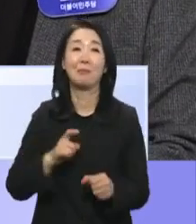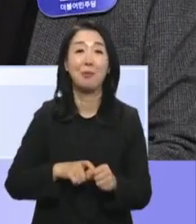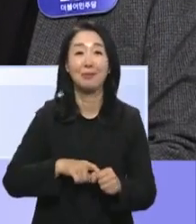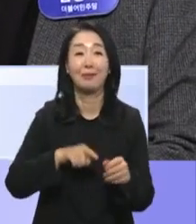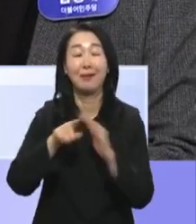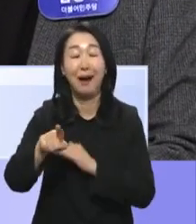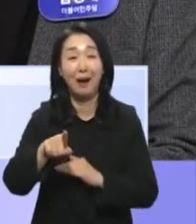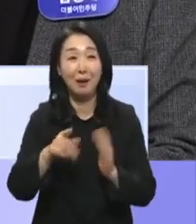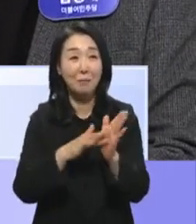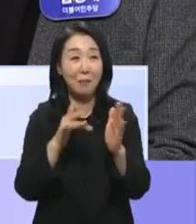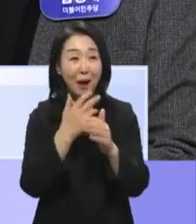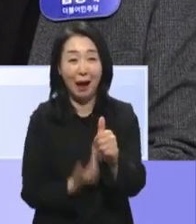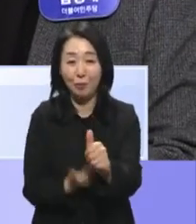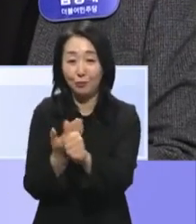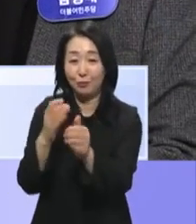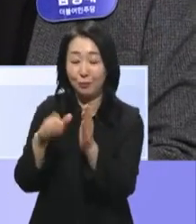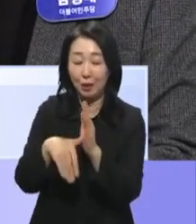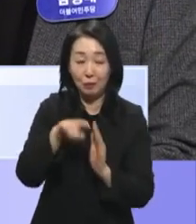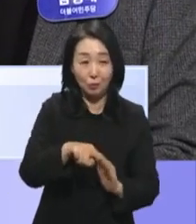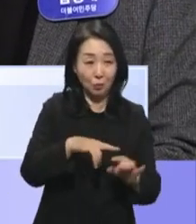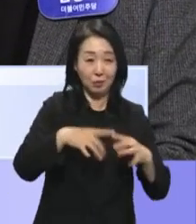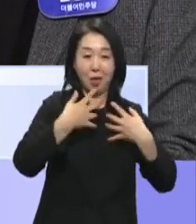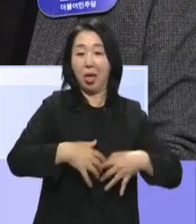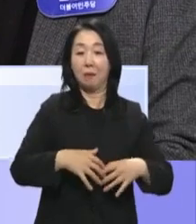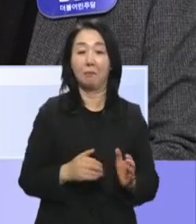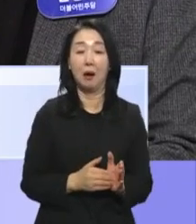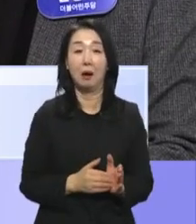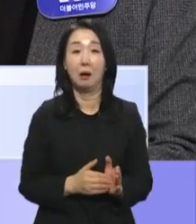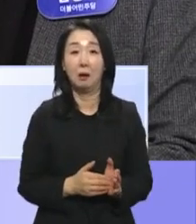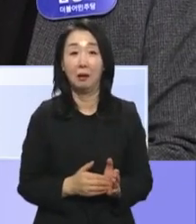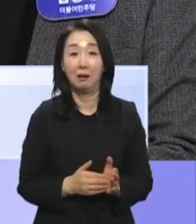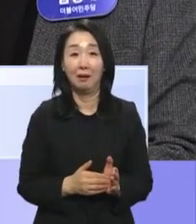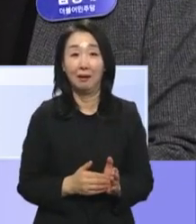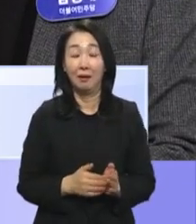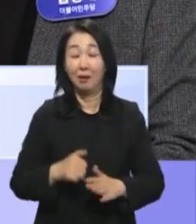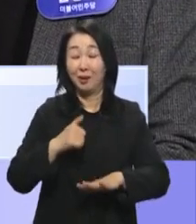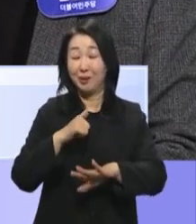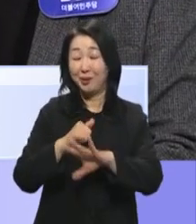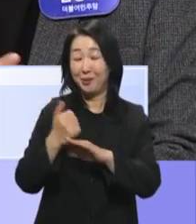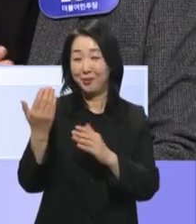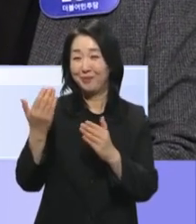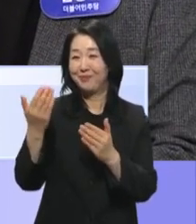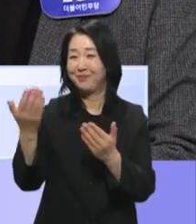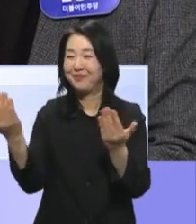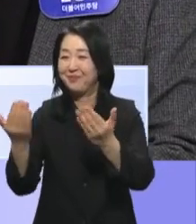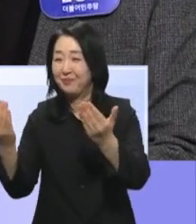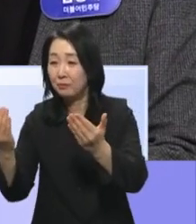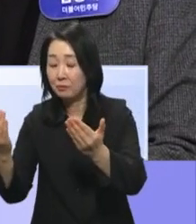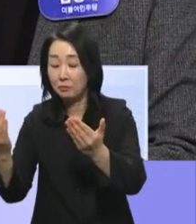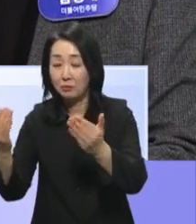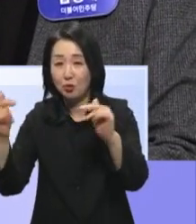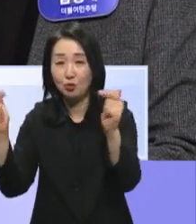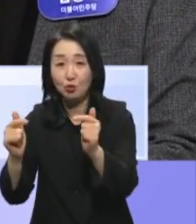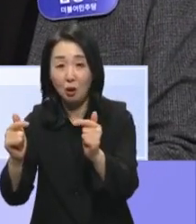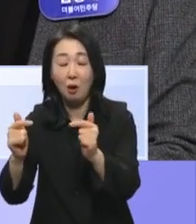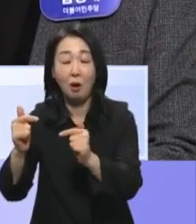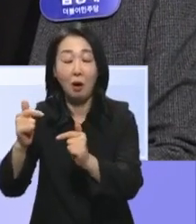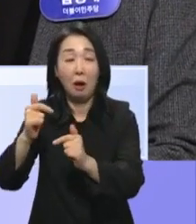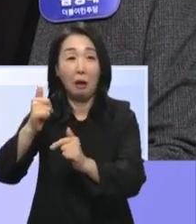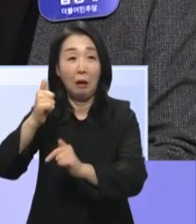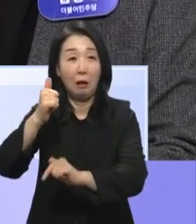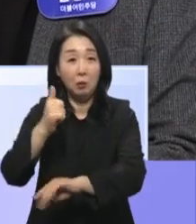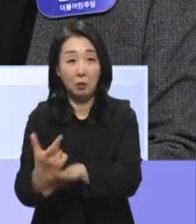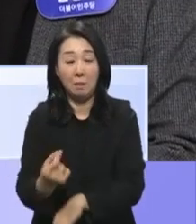전수하겠다고가 있는 사이에 또 이게 먹통이 되면서 자기 출장 일정을 줄이고 급거 귀국 할 정도로 이게